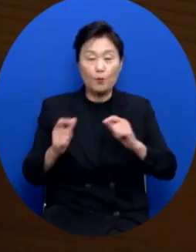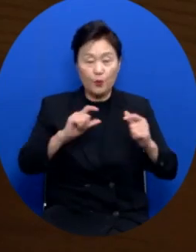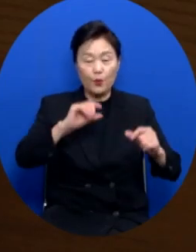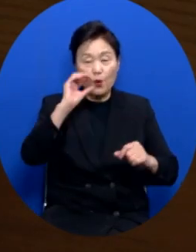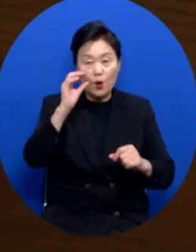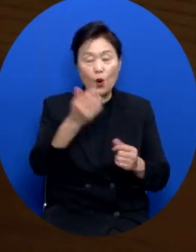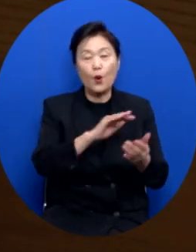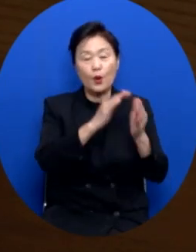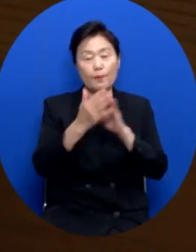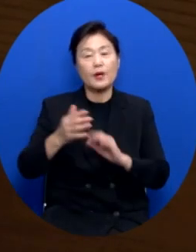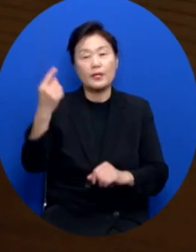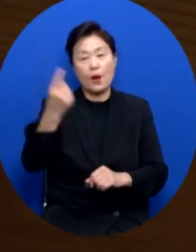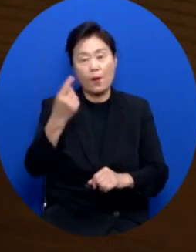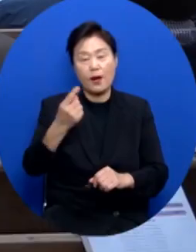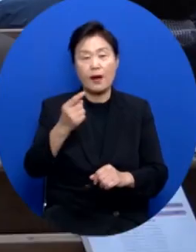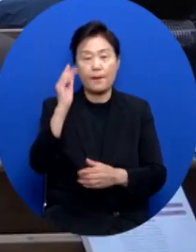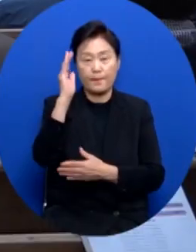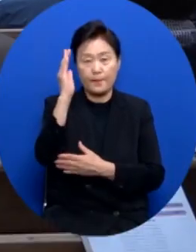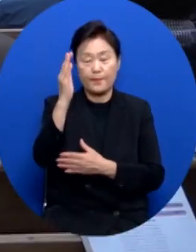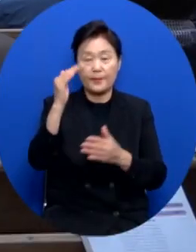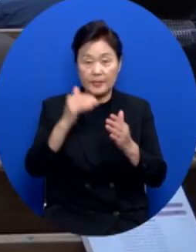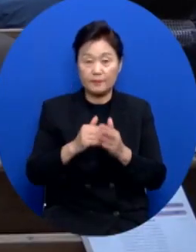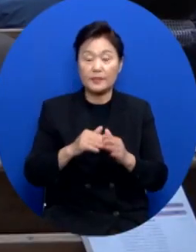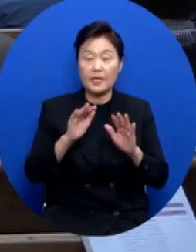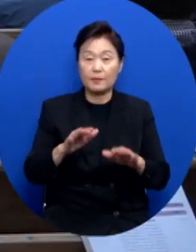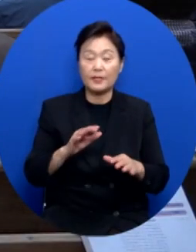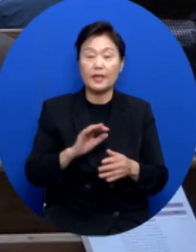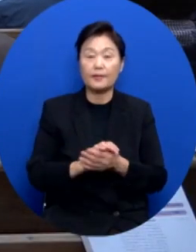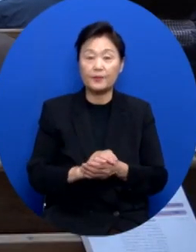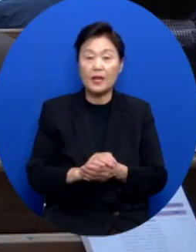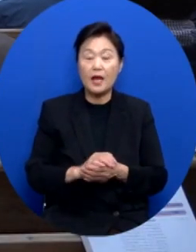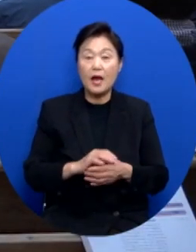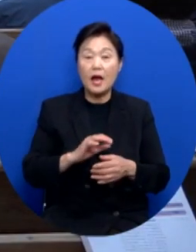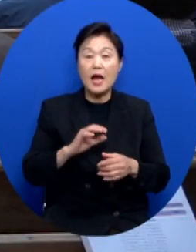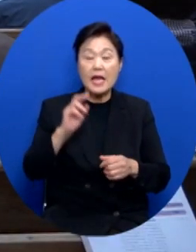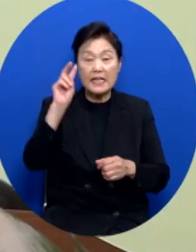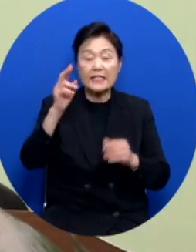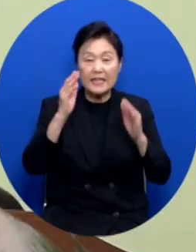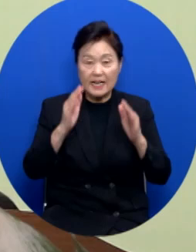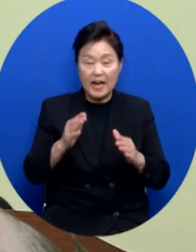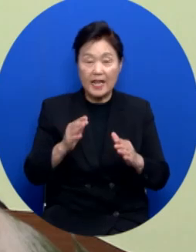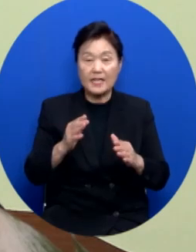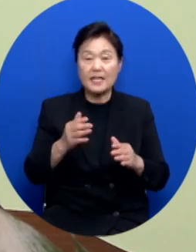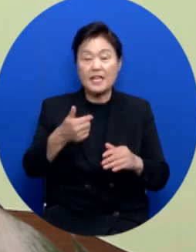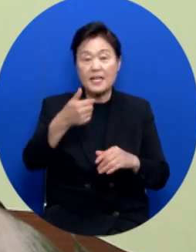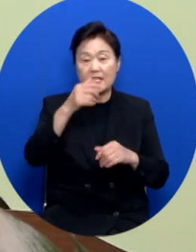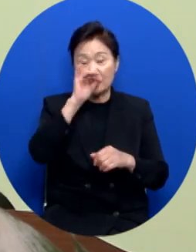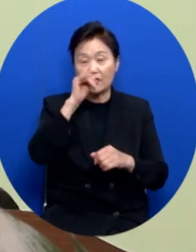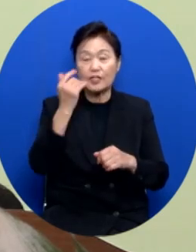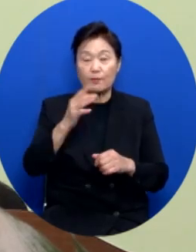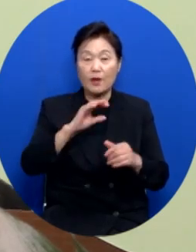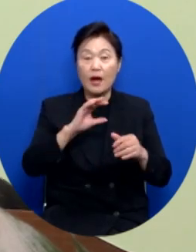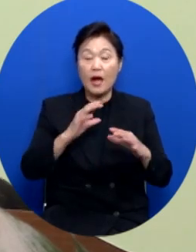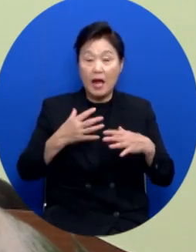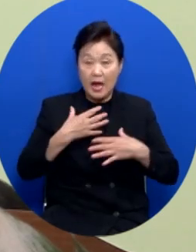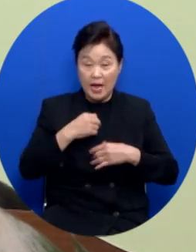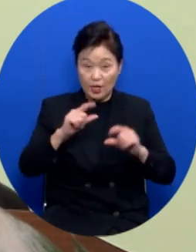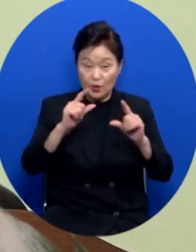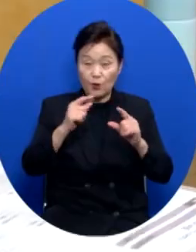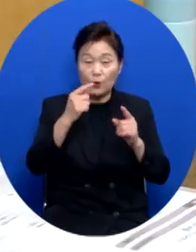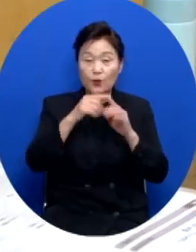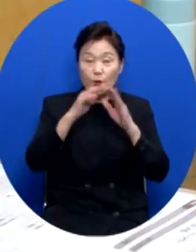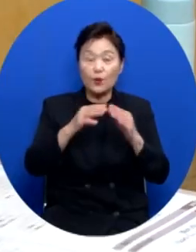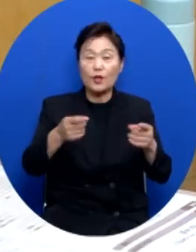것이라고 말했습니다 이번 부흥회는 경북 안동교회에서 이틀 동안 진행됐으며 안동지역 도 400여명이